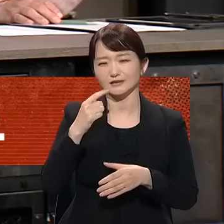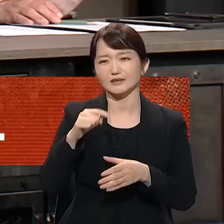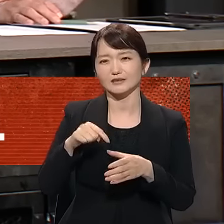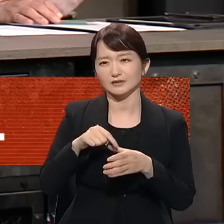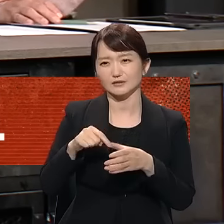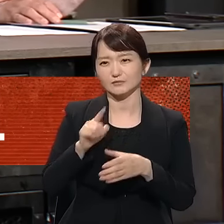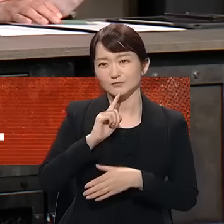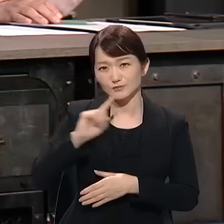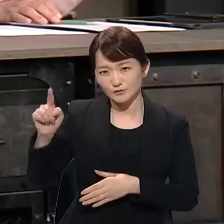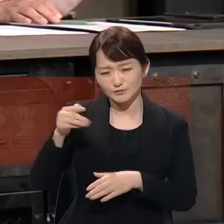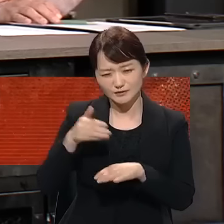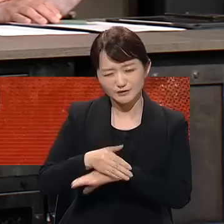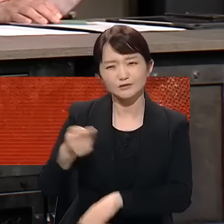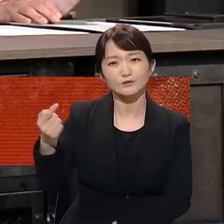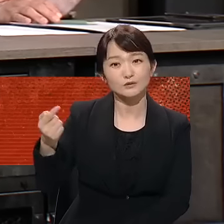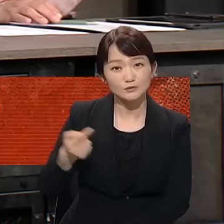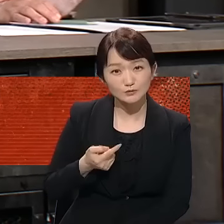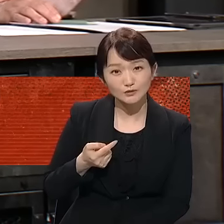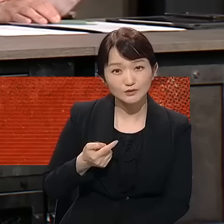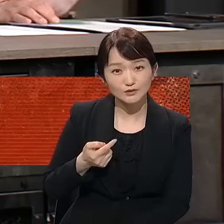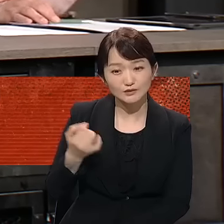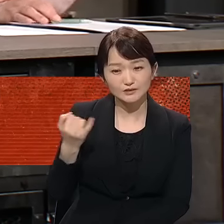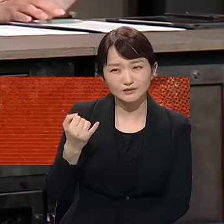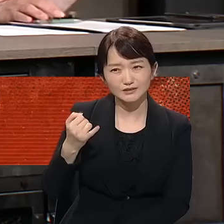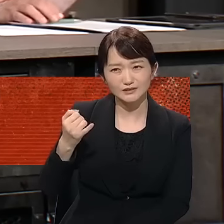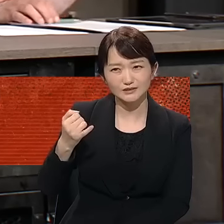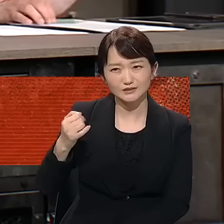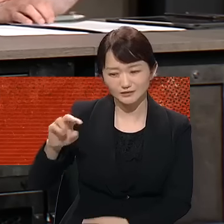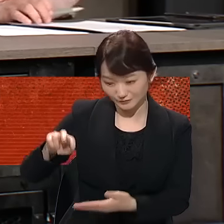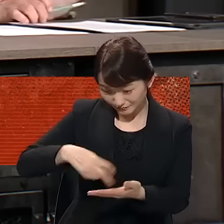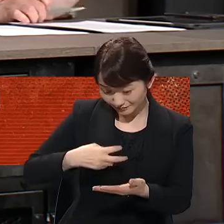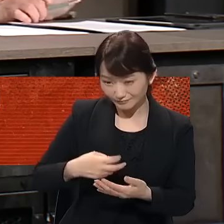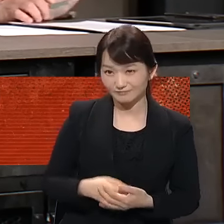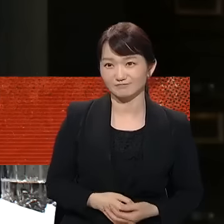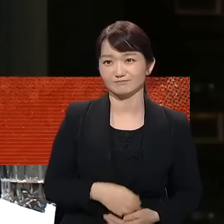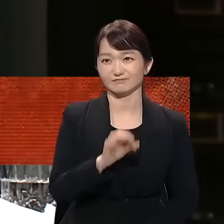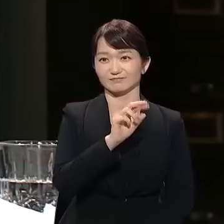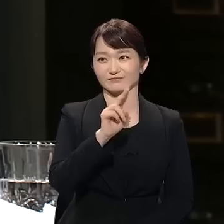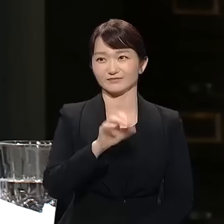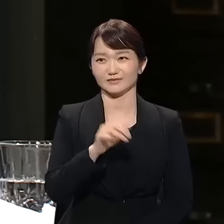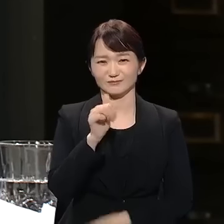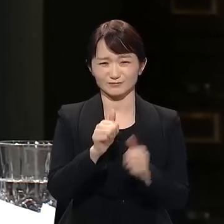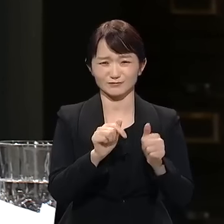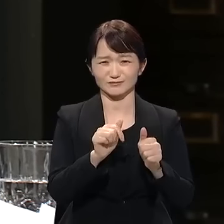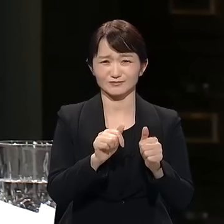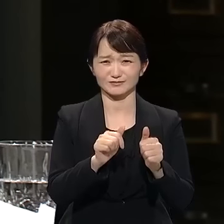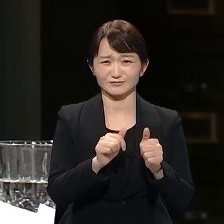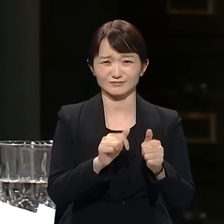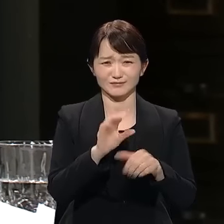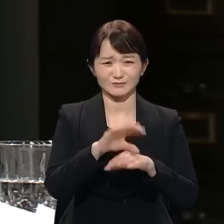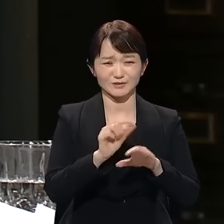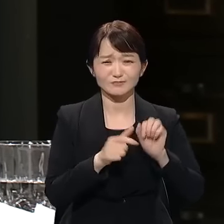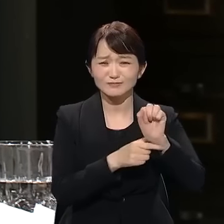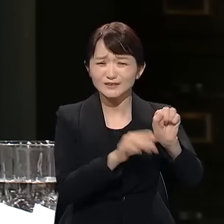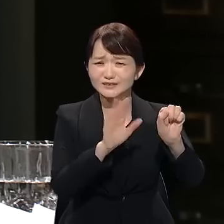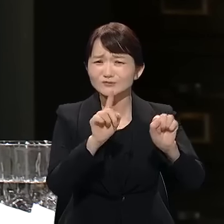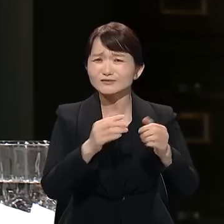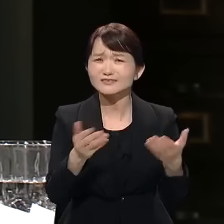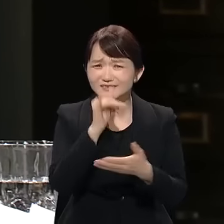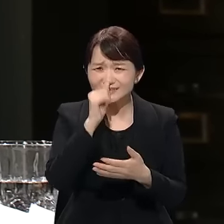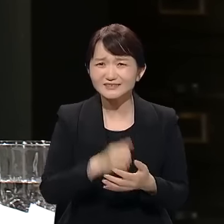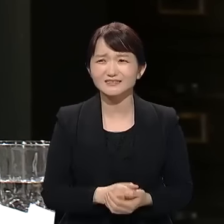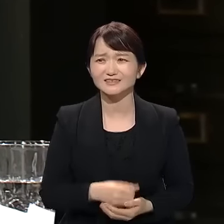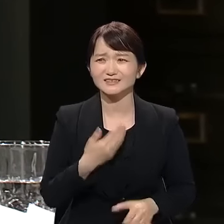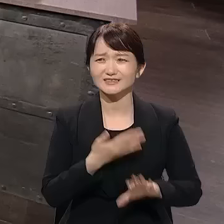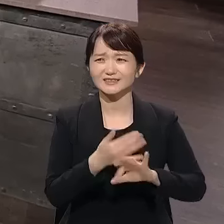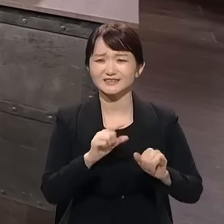문자가 여성한테 온 거 같 아 양변 사님 방송 안 나올 때 무슨 짓 타고 다니시는 거예요 왜 왜 남의 이름을